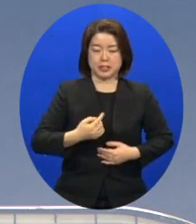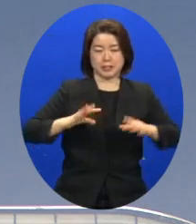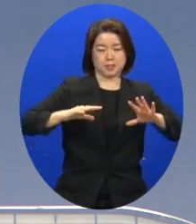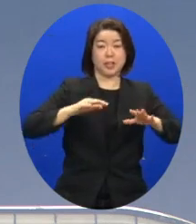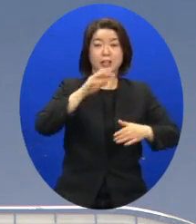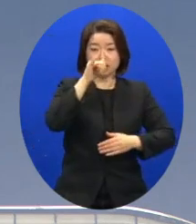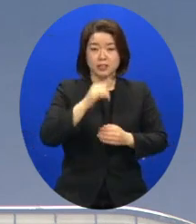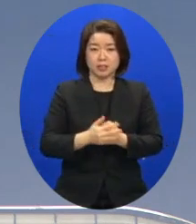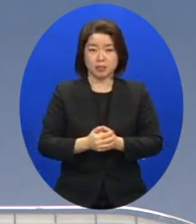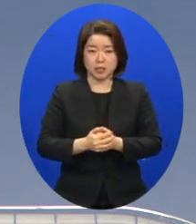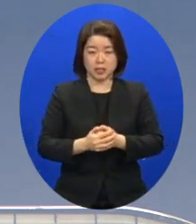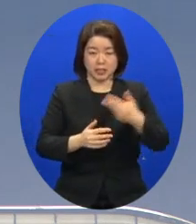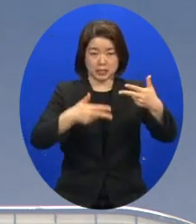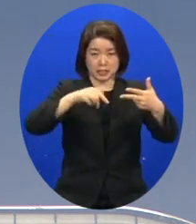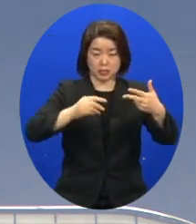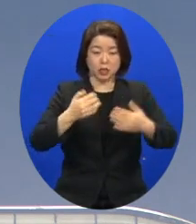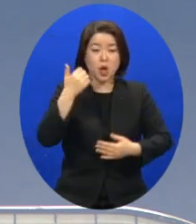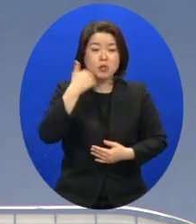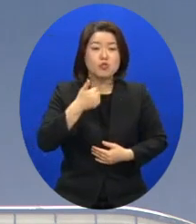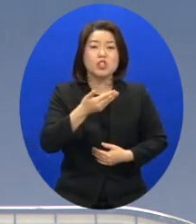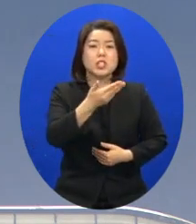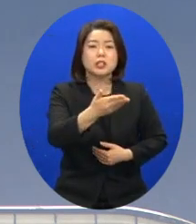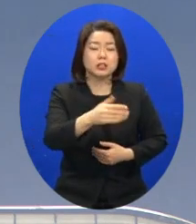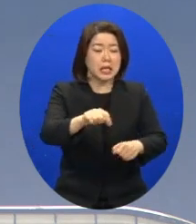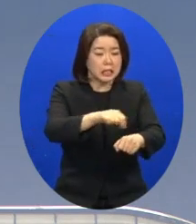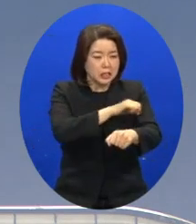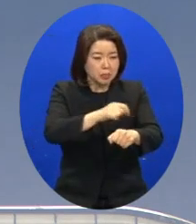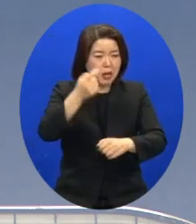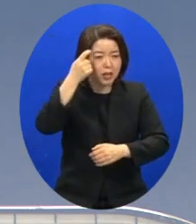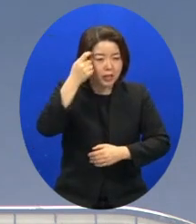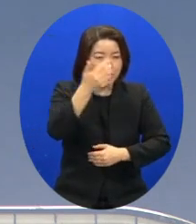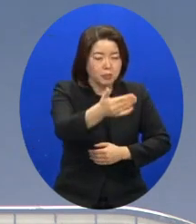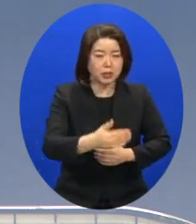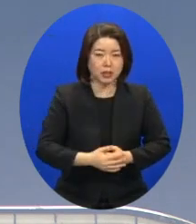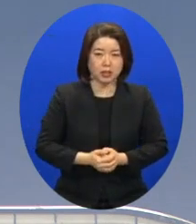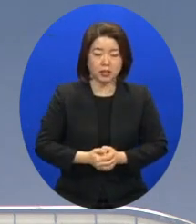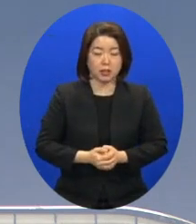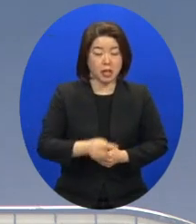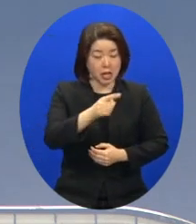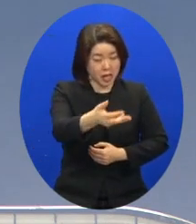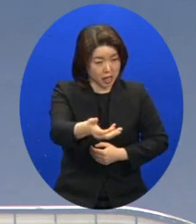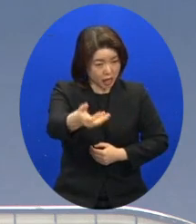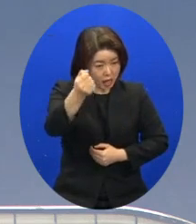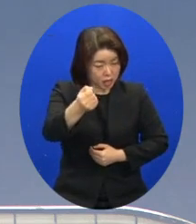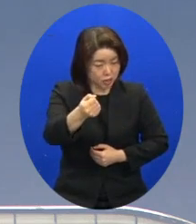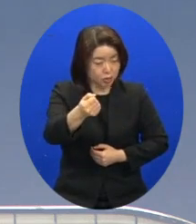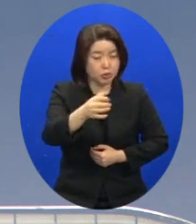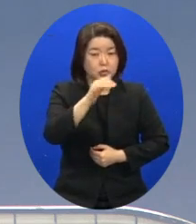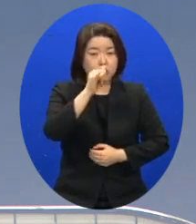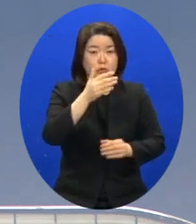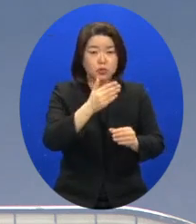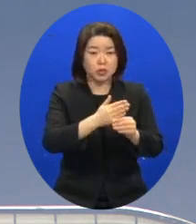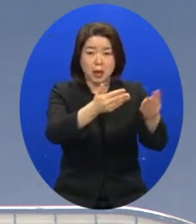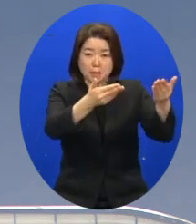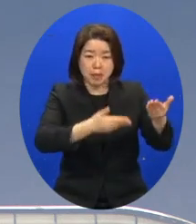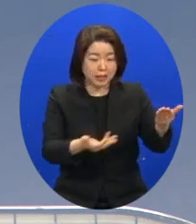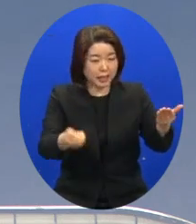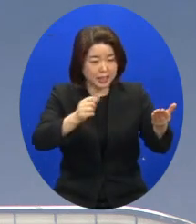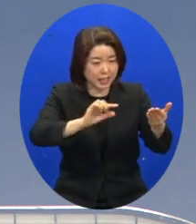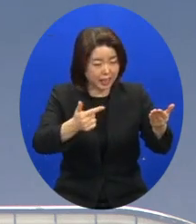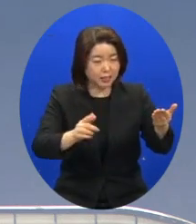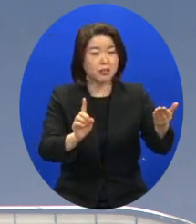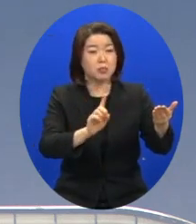실제 보면 누가 그대를 별다르게 보아 줍니까 그대가 가지고 있는 것 가운데서 받아서 가지지 않은 것이